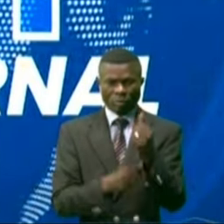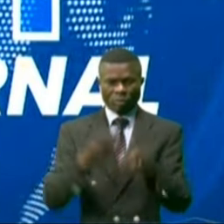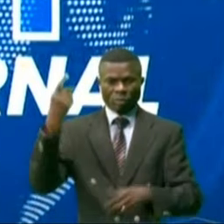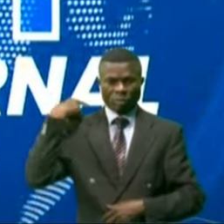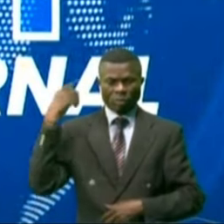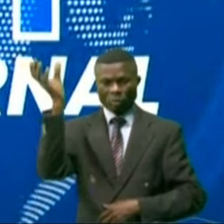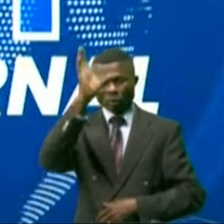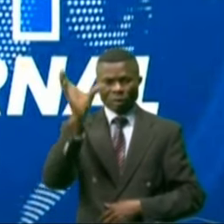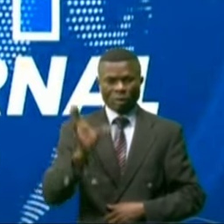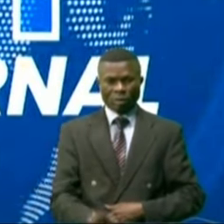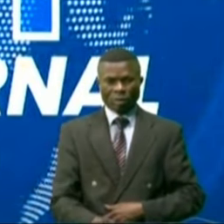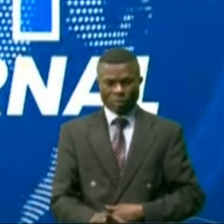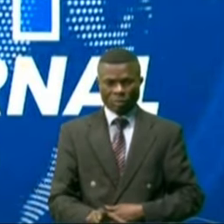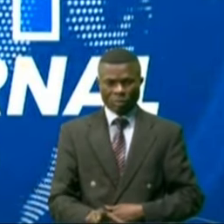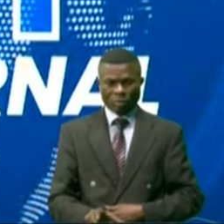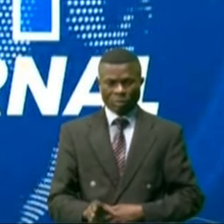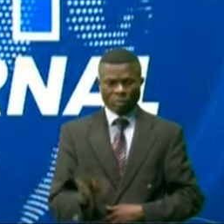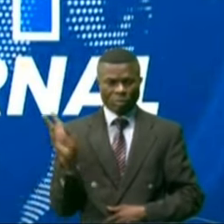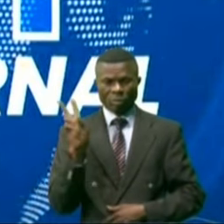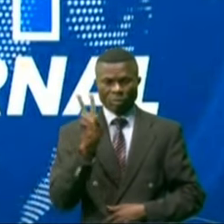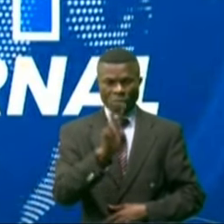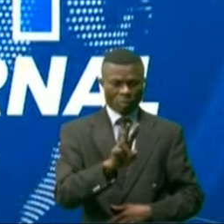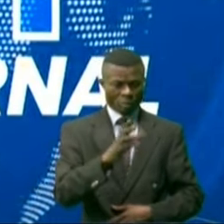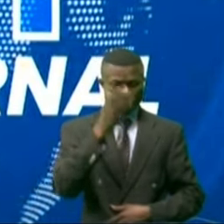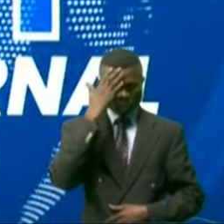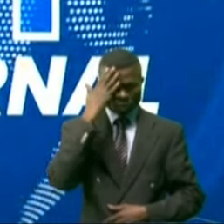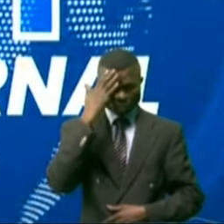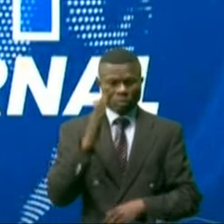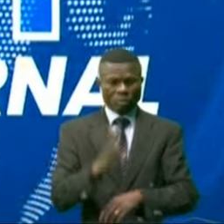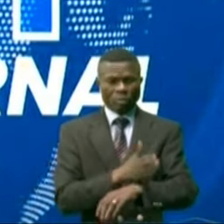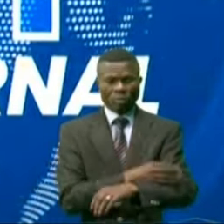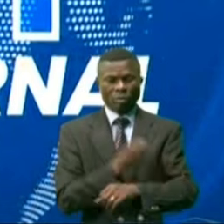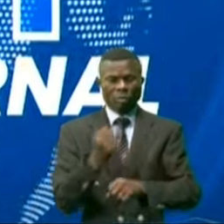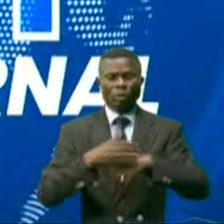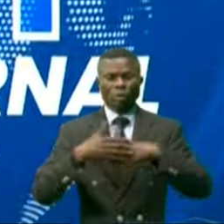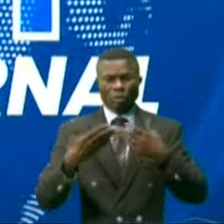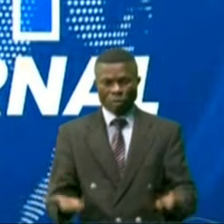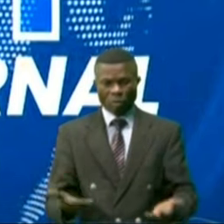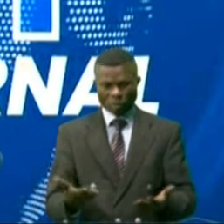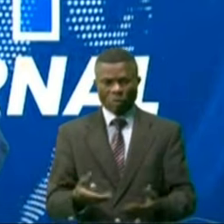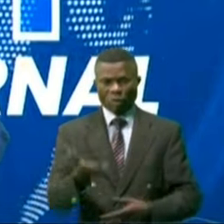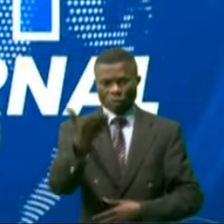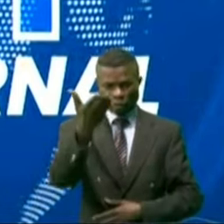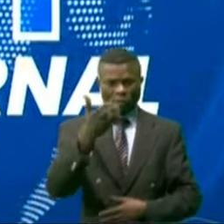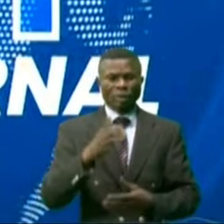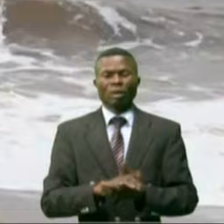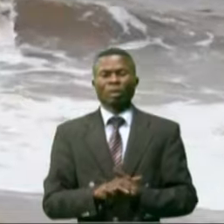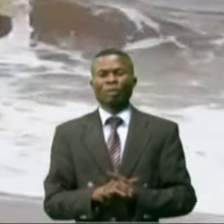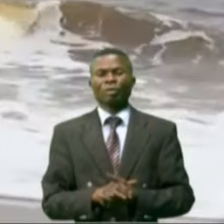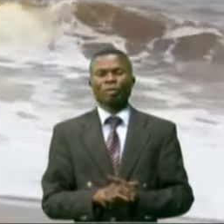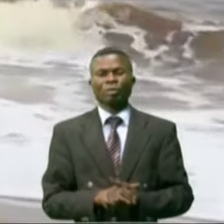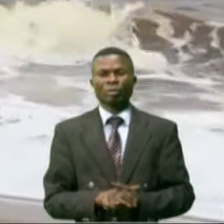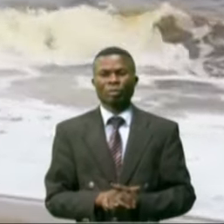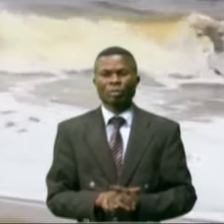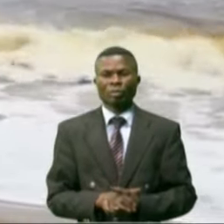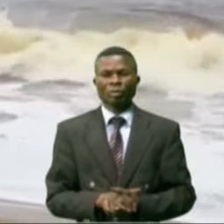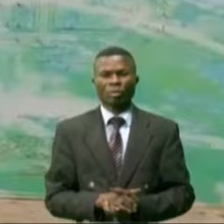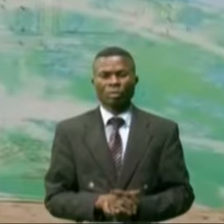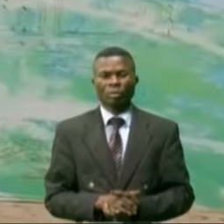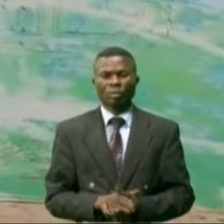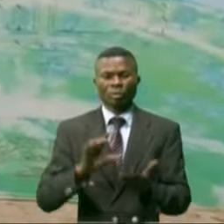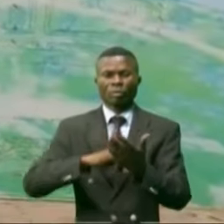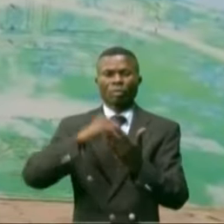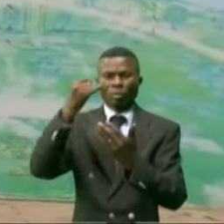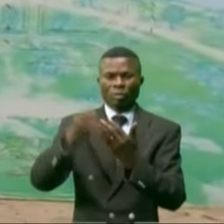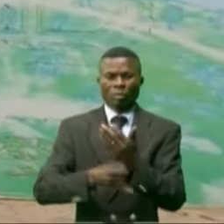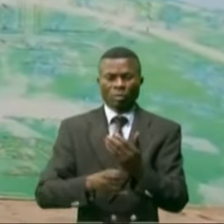du Congo central est allé se rendre compte de l'effectivité des travaux. Edi Tchala. Le projet du port